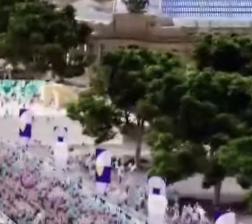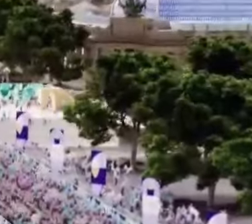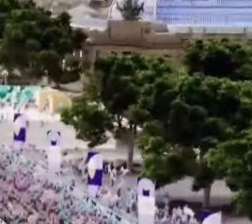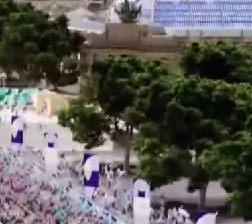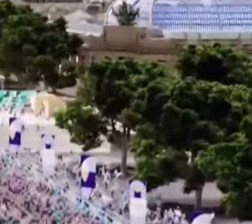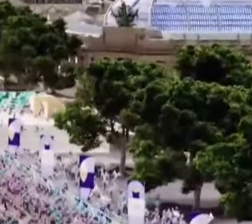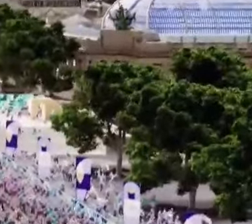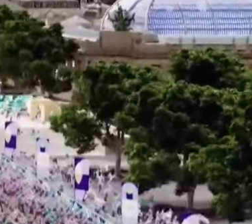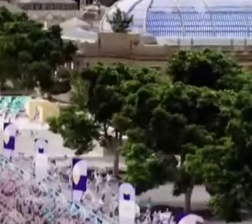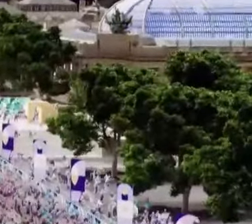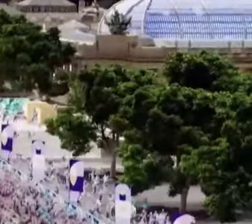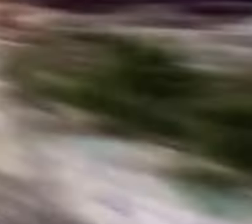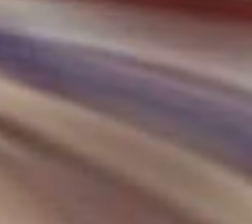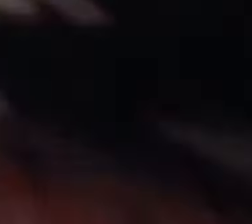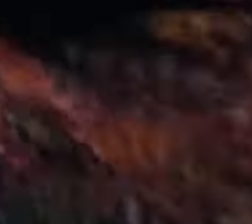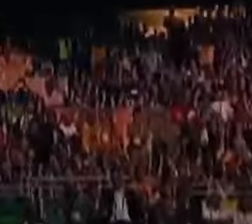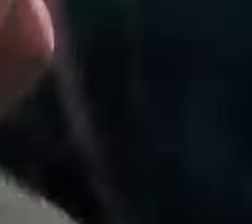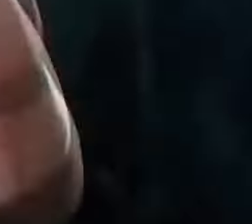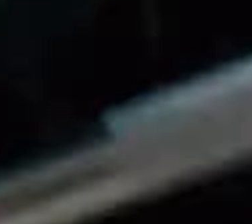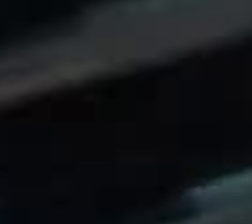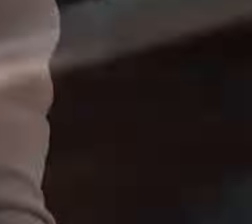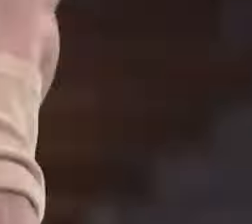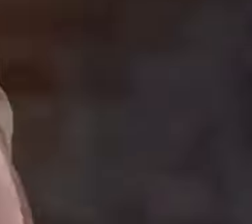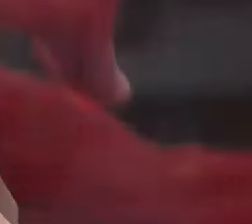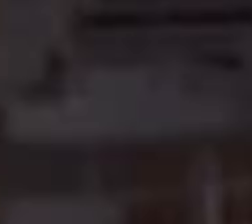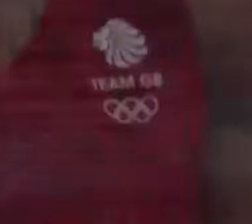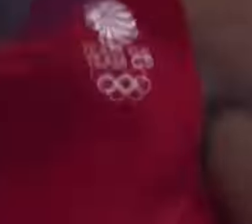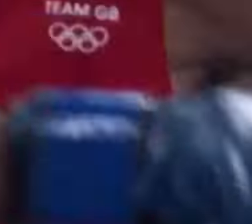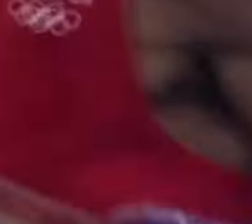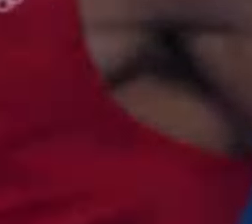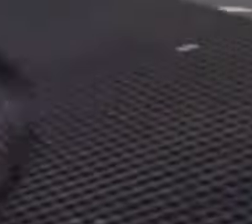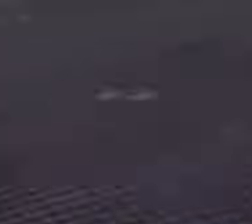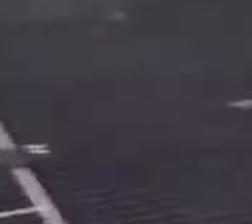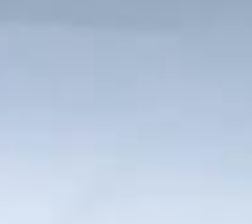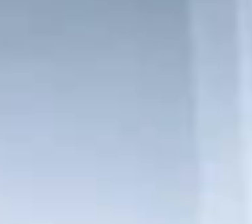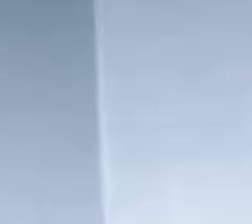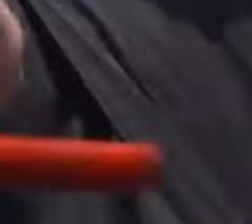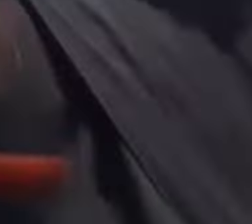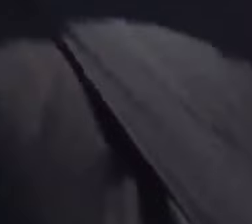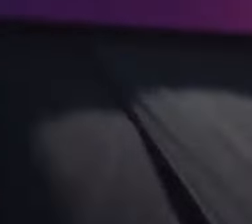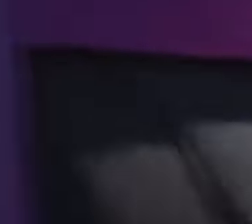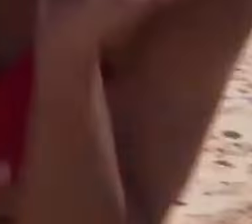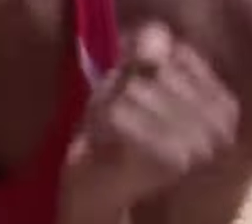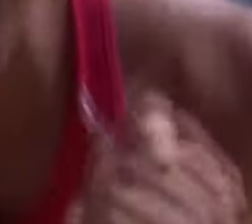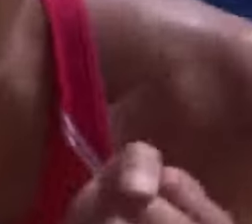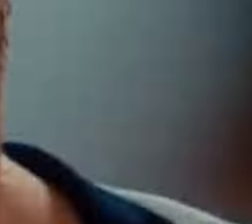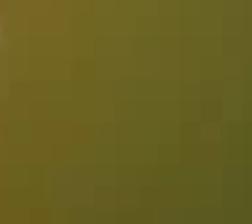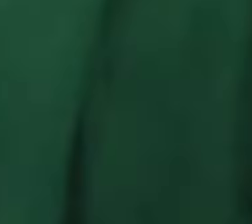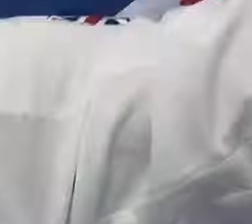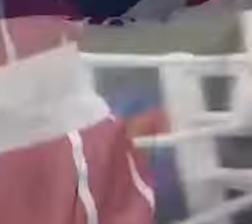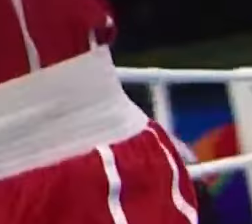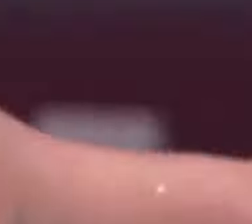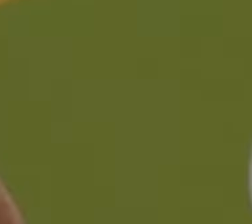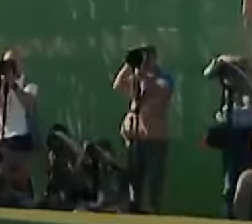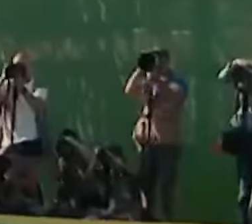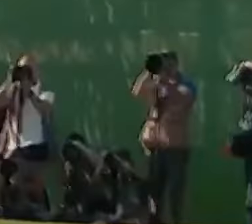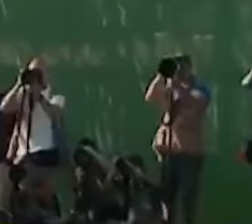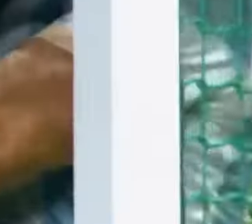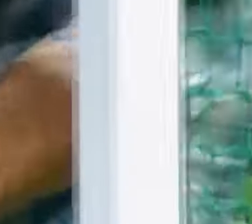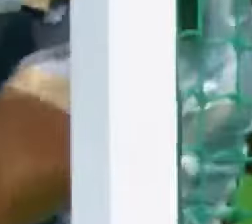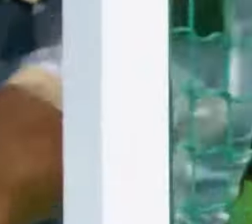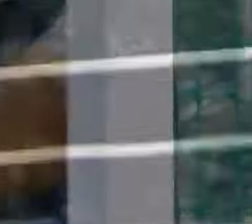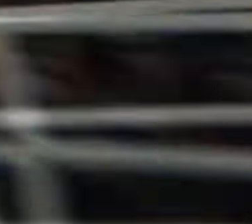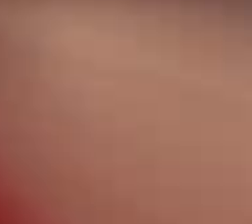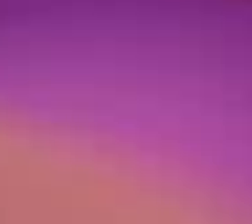Meraihkan acara sukan terbesar dunia, segala perjuangan, aksi dan pencapaian terkini dirangkumkan